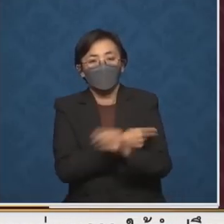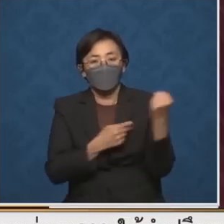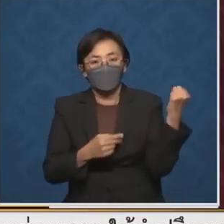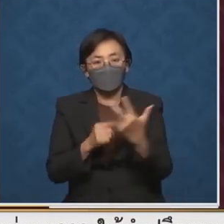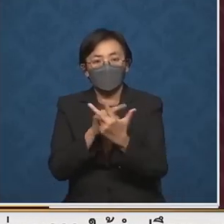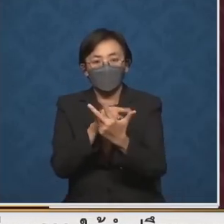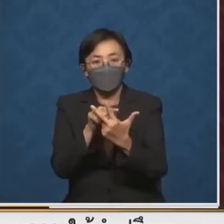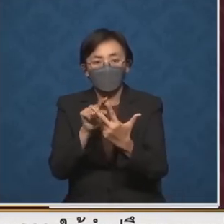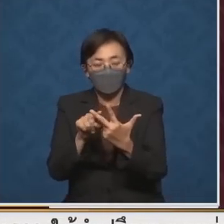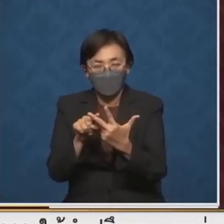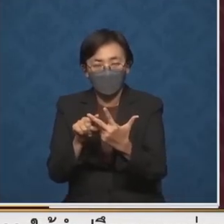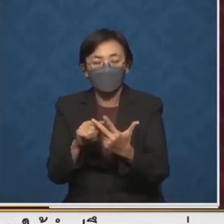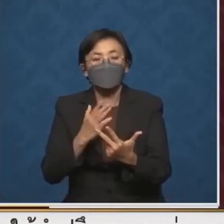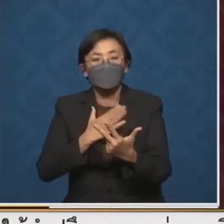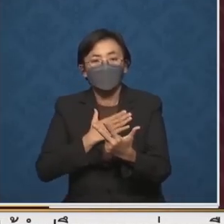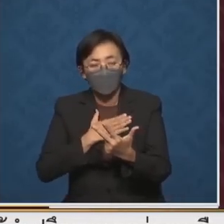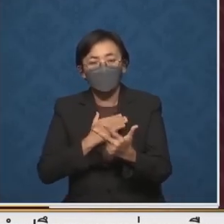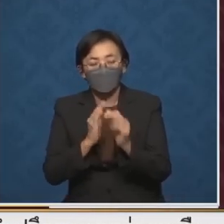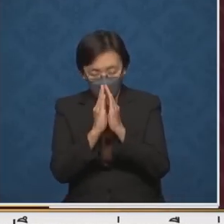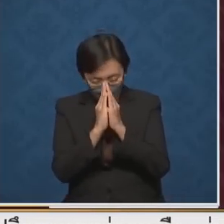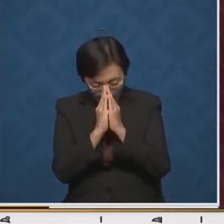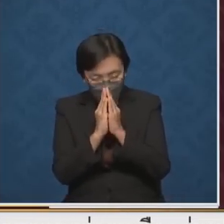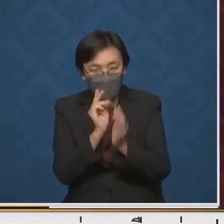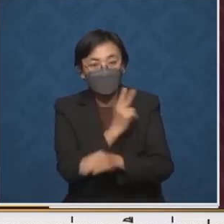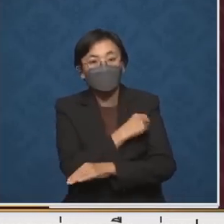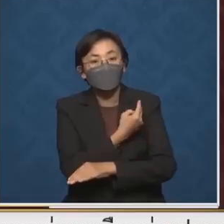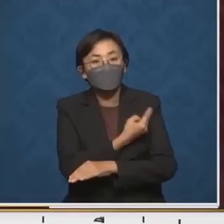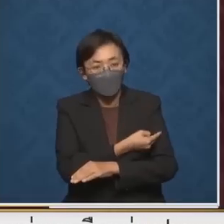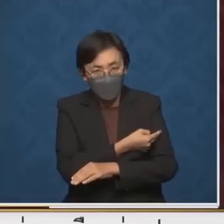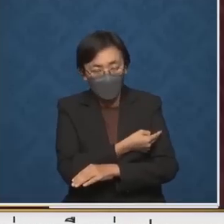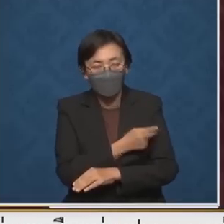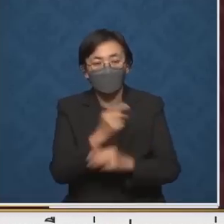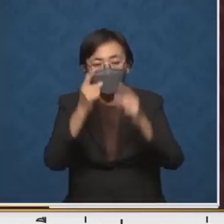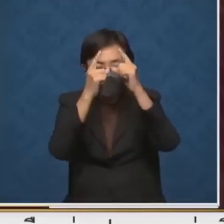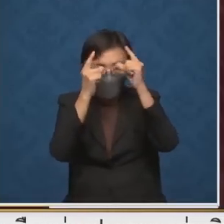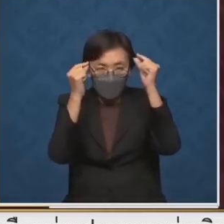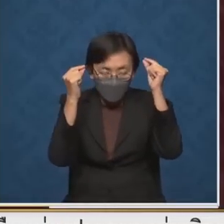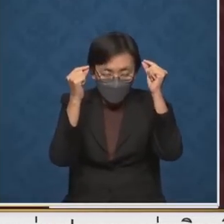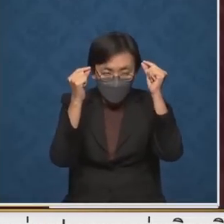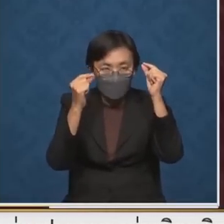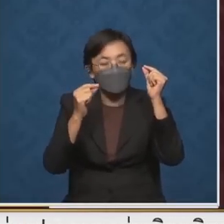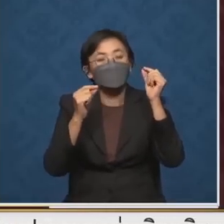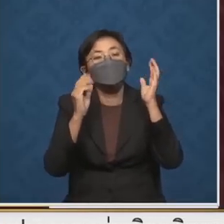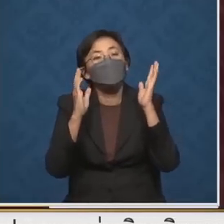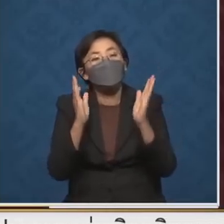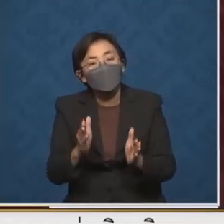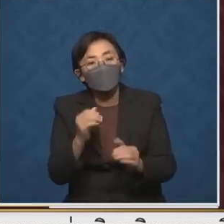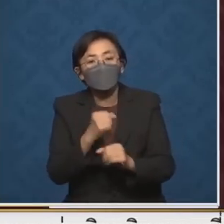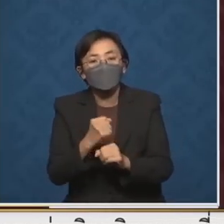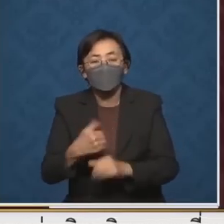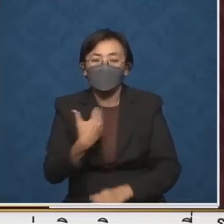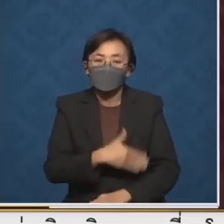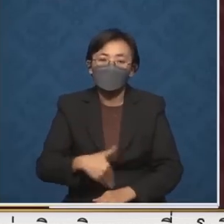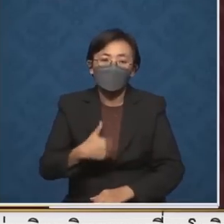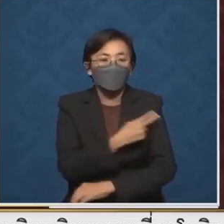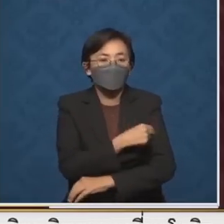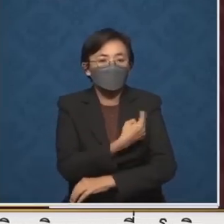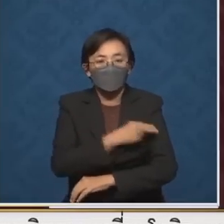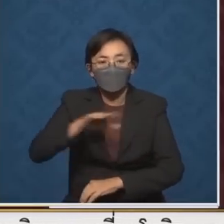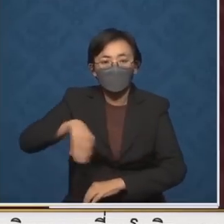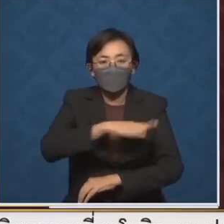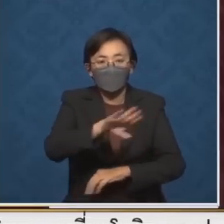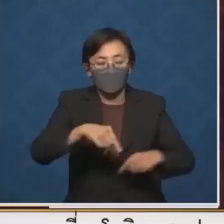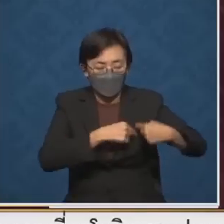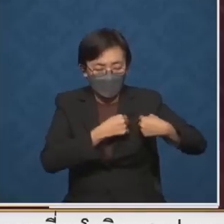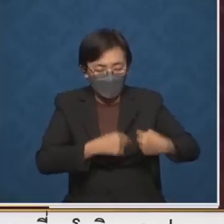ฮะผมเขารพบคลากรทางการแพทย์พยาบาลดานหน้าและคลโนสาห plateauั้มวลที่อุทิศ